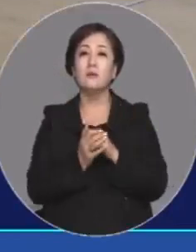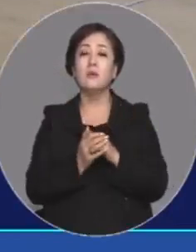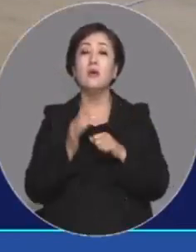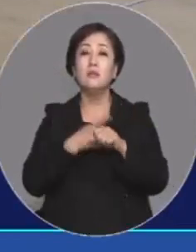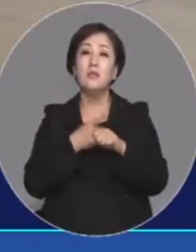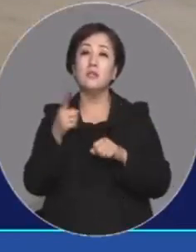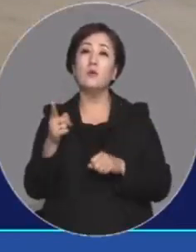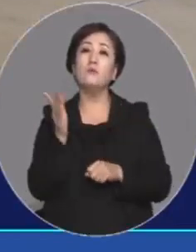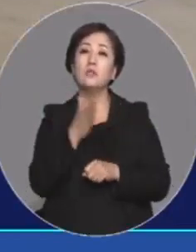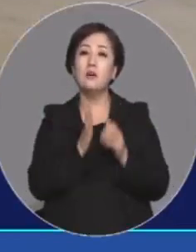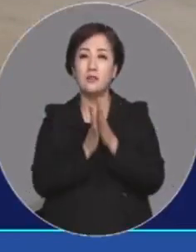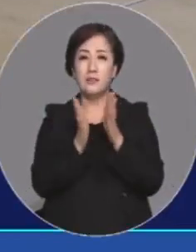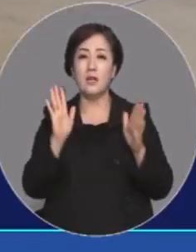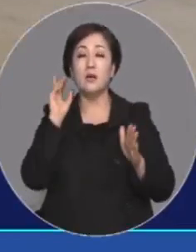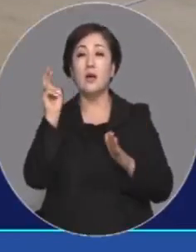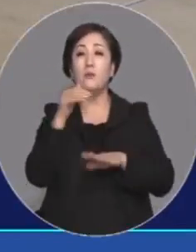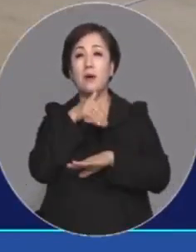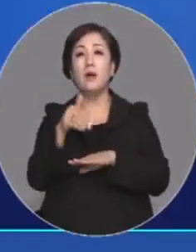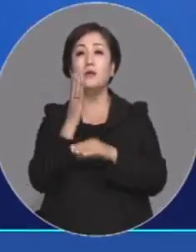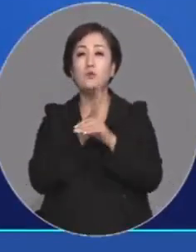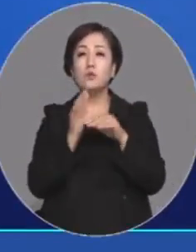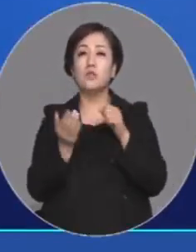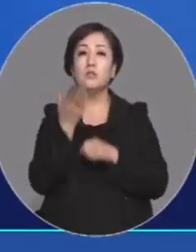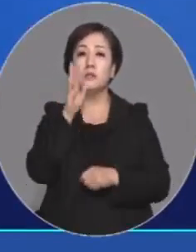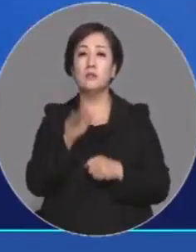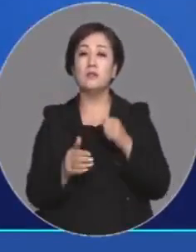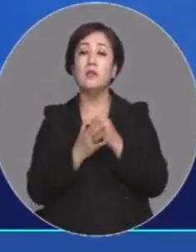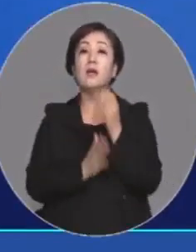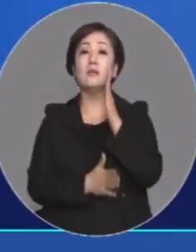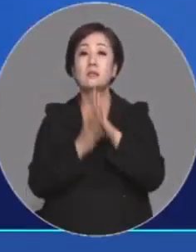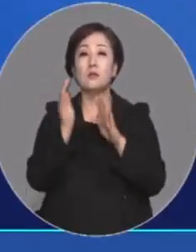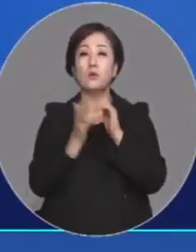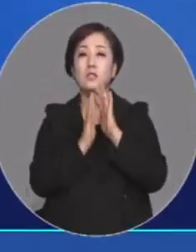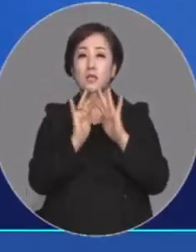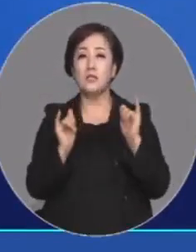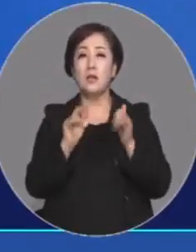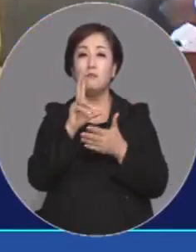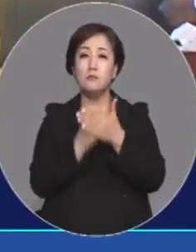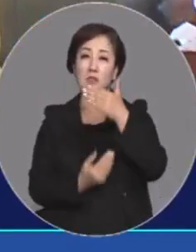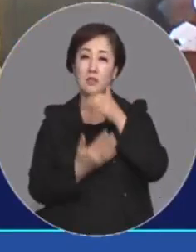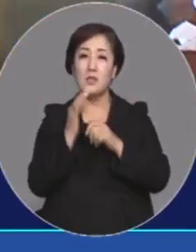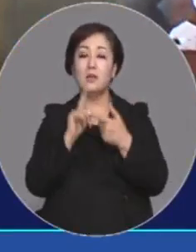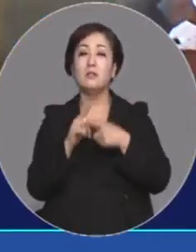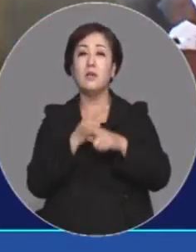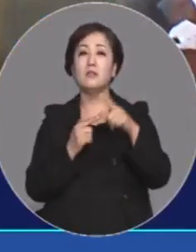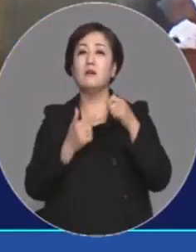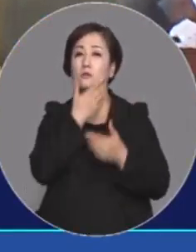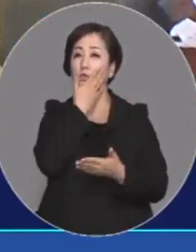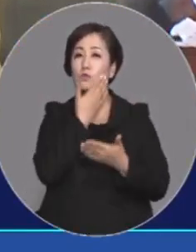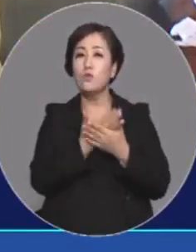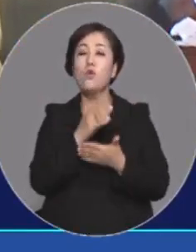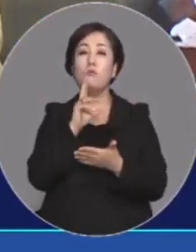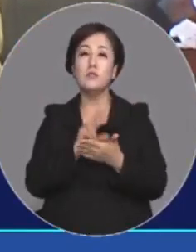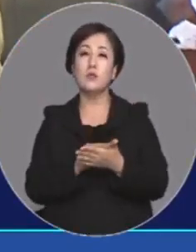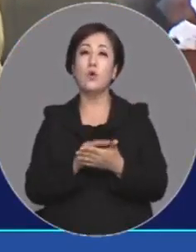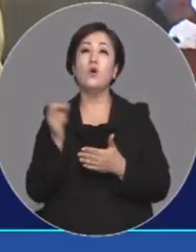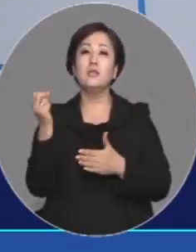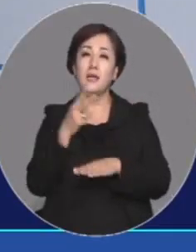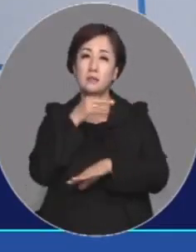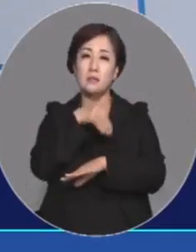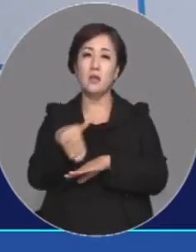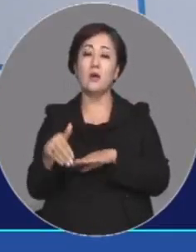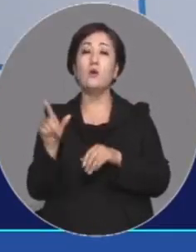이르면 내년부터 시작될 걸로 점쳐지는데요. 울산시가 인구 문제를 시정 최우선 현안으로